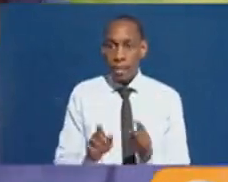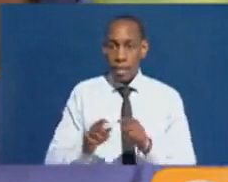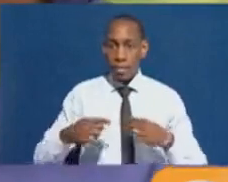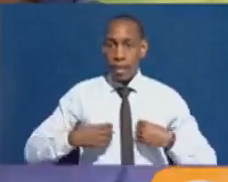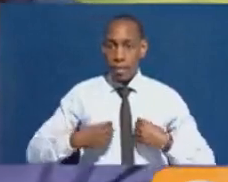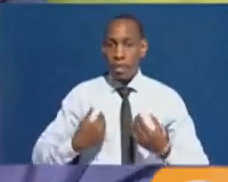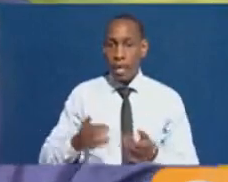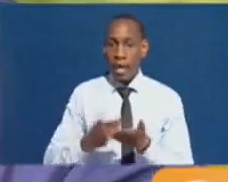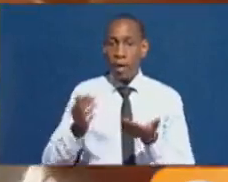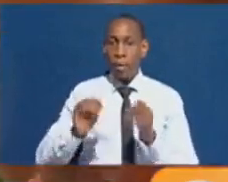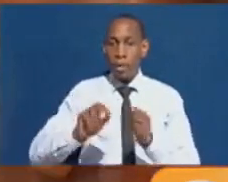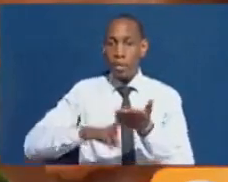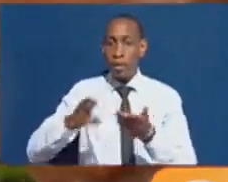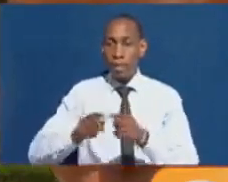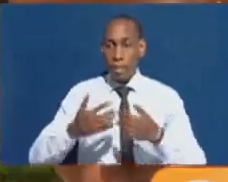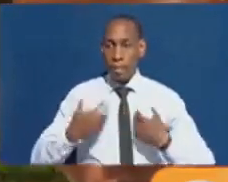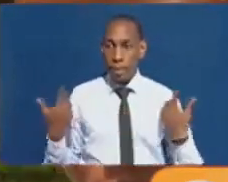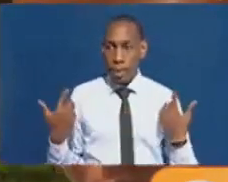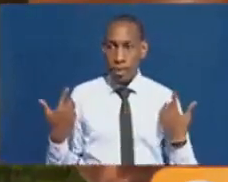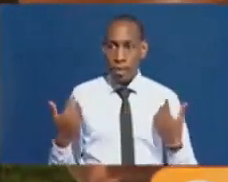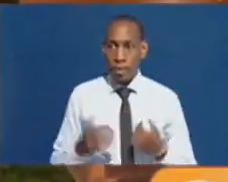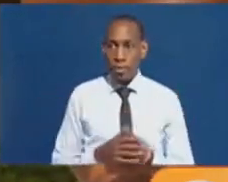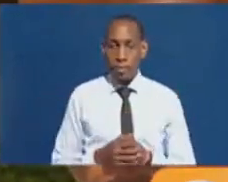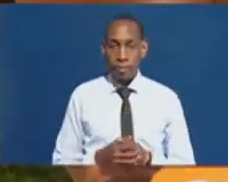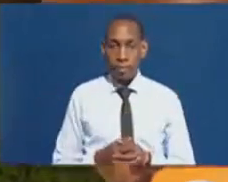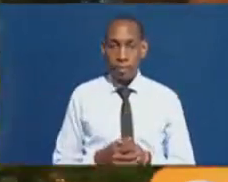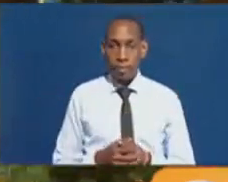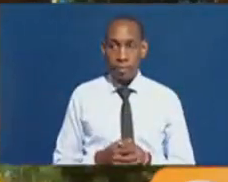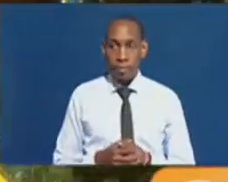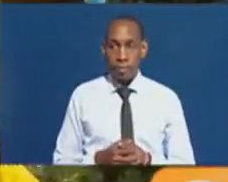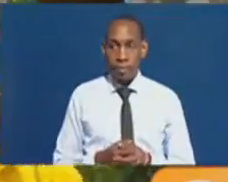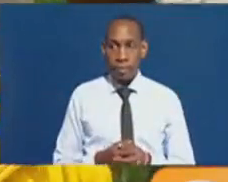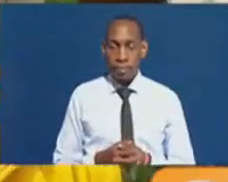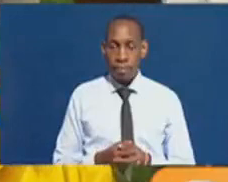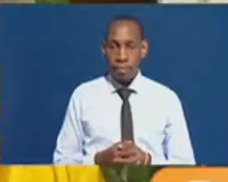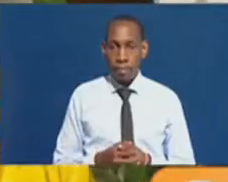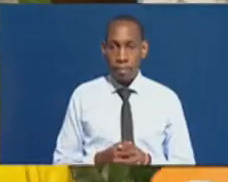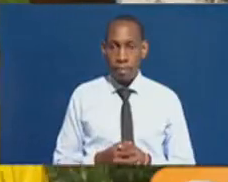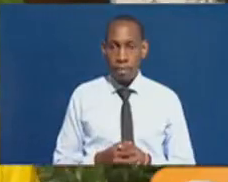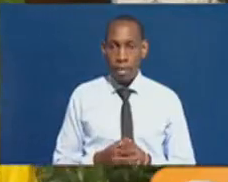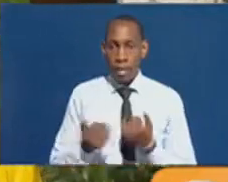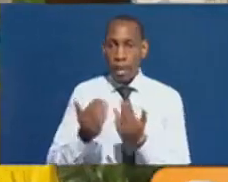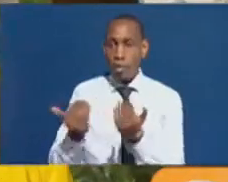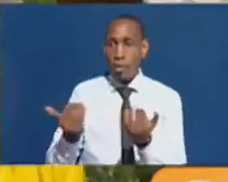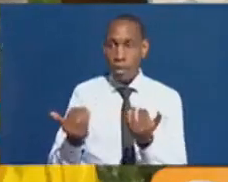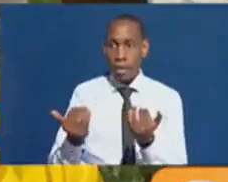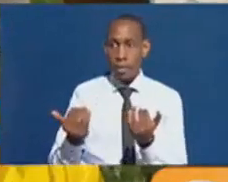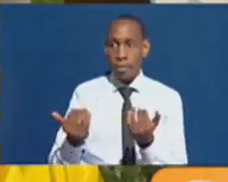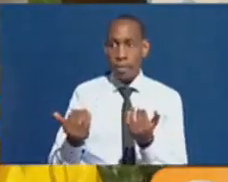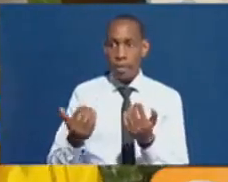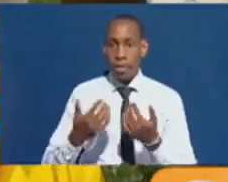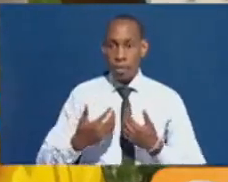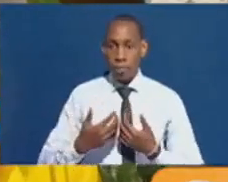Uliangukaje ukatoa nguo? Tulewa kwa ndamu wakiwa bila manguo. Tukauliza sikali huo mkubwa. Kwani watoto hawana nguo, wamekuwa vanyeni kwa